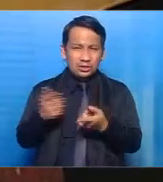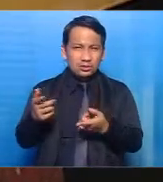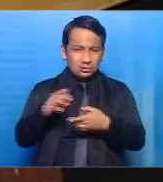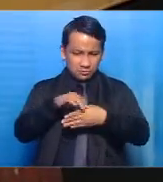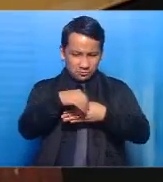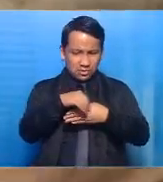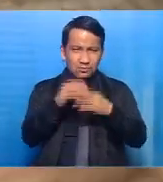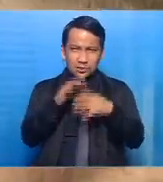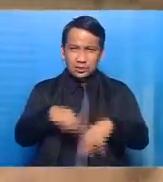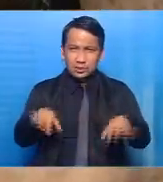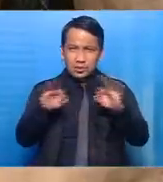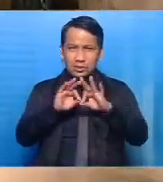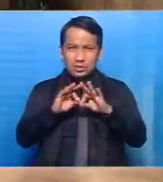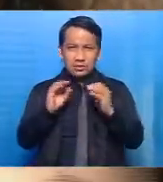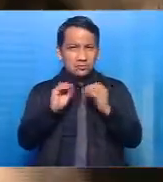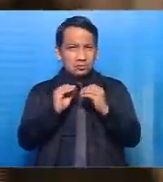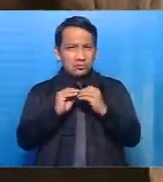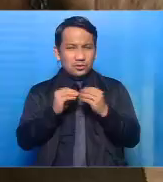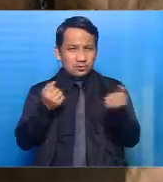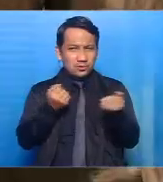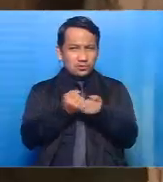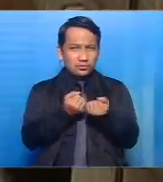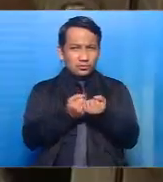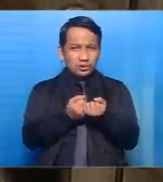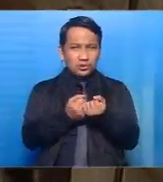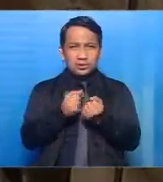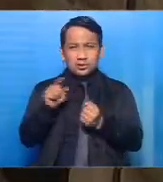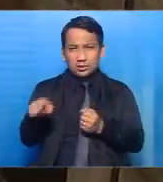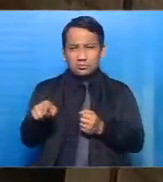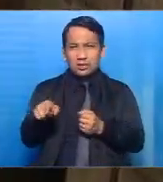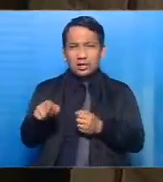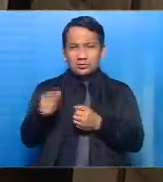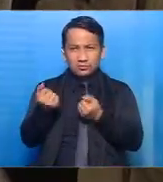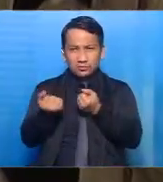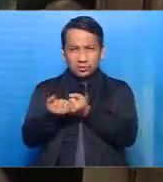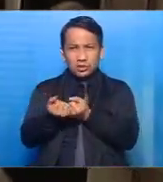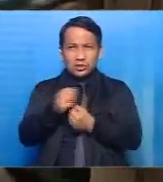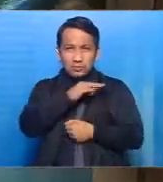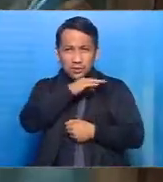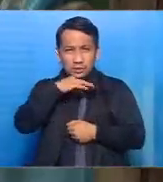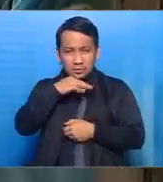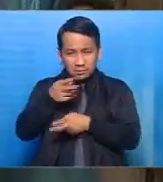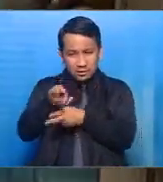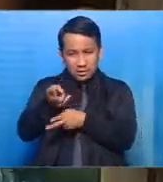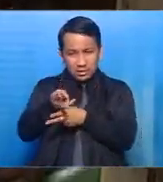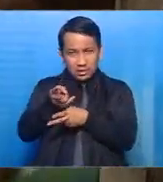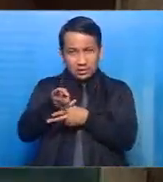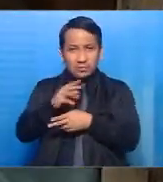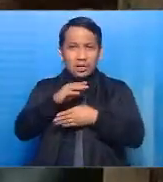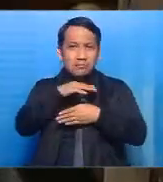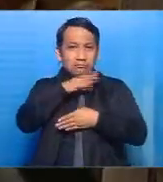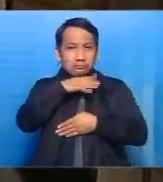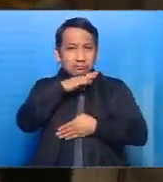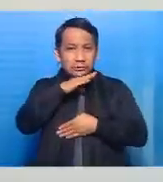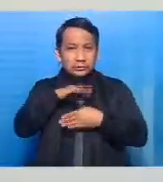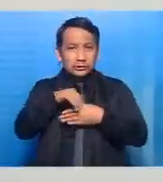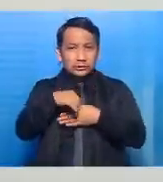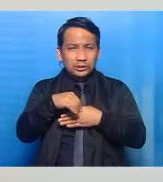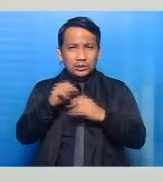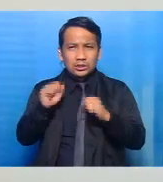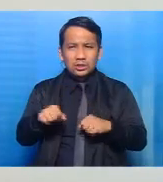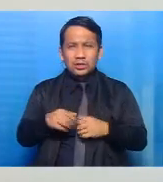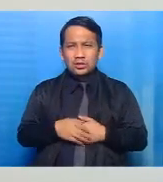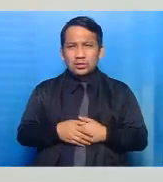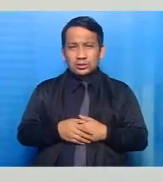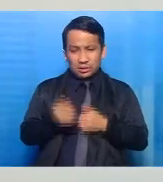karne. Mahalaga pa rin daw na mas masuportahan ng local hog raisers. I think the key issue here is kung ma-address ng